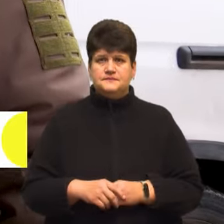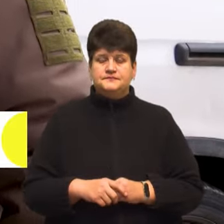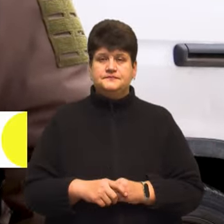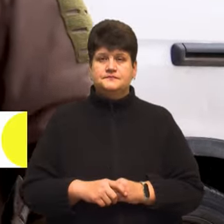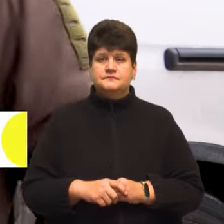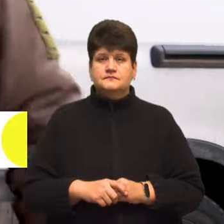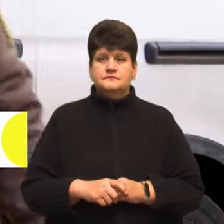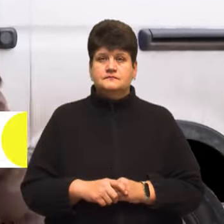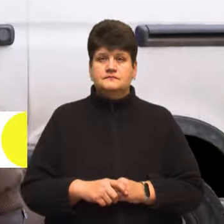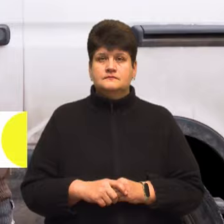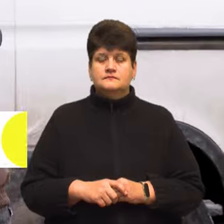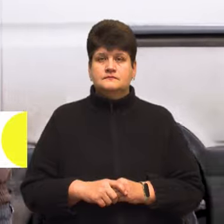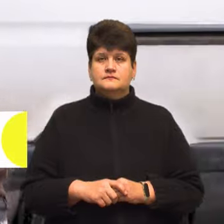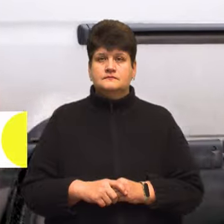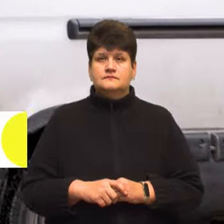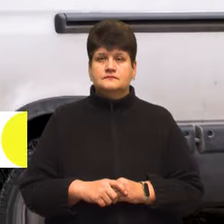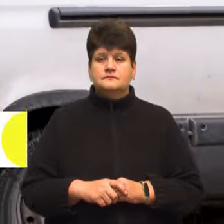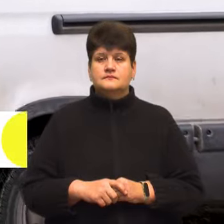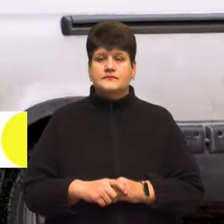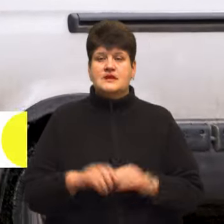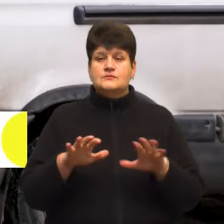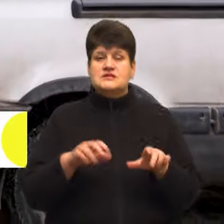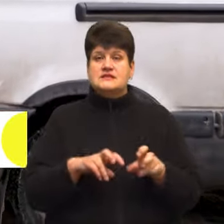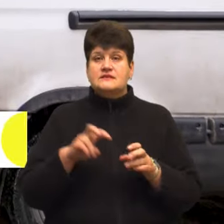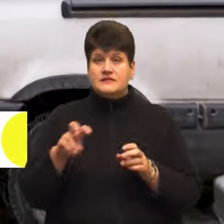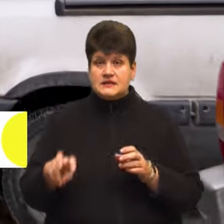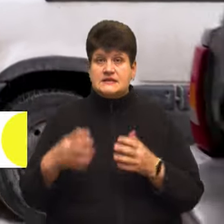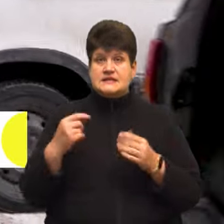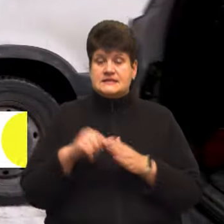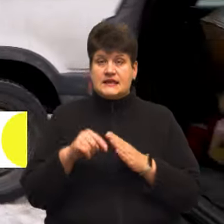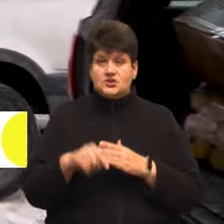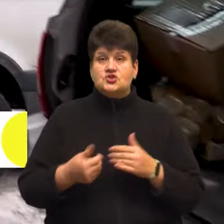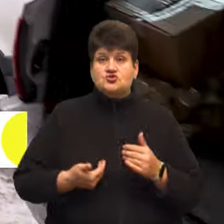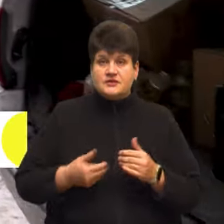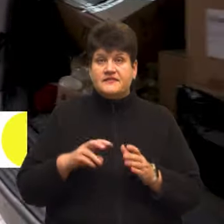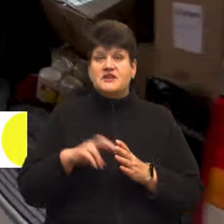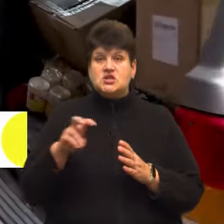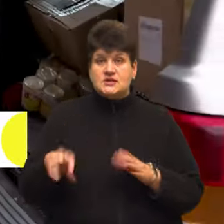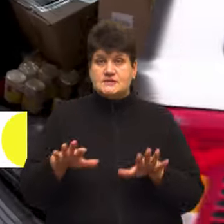друже з позиції вийшли якщо дзвони значить вийшли з позиції живі